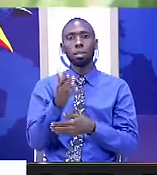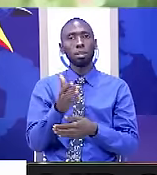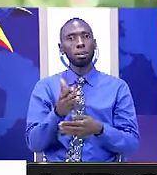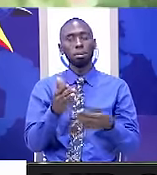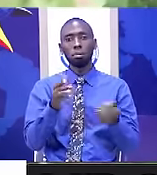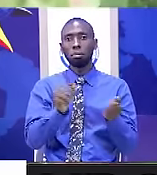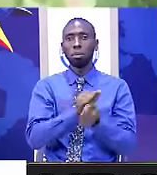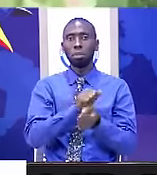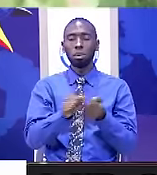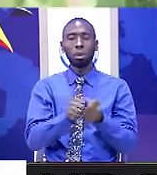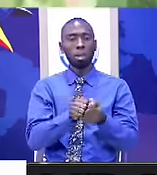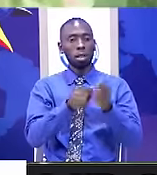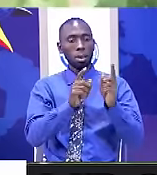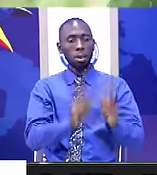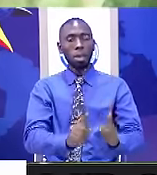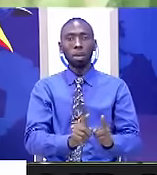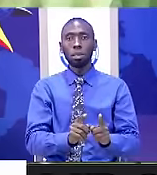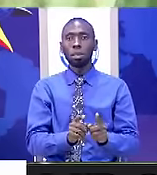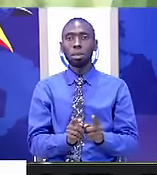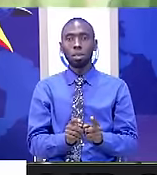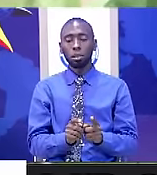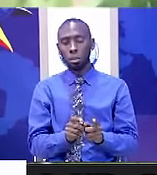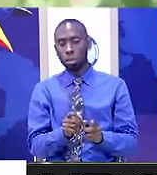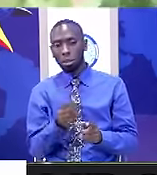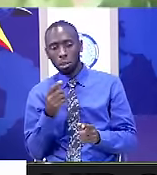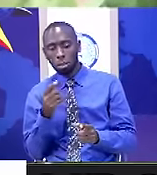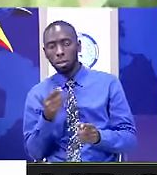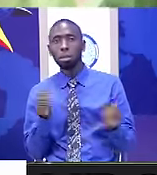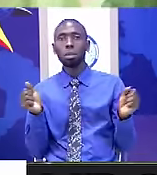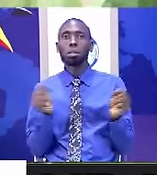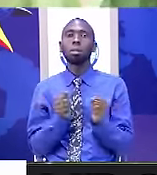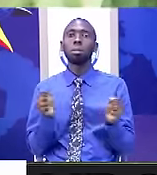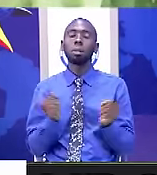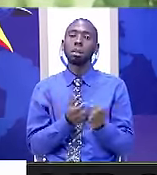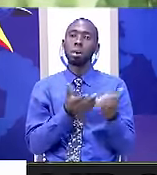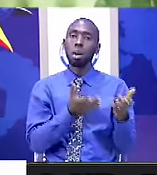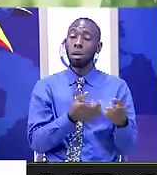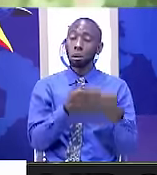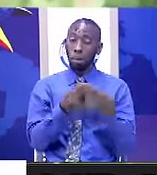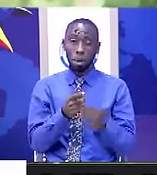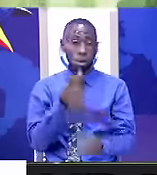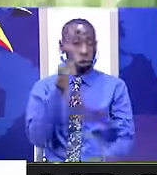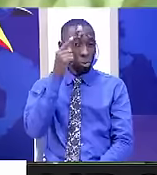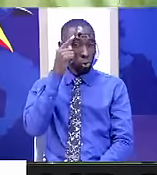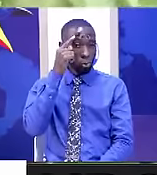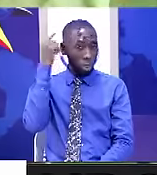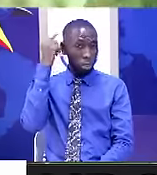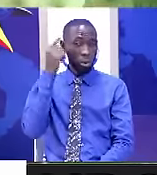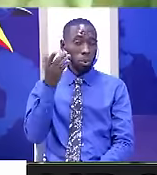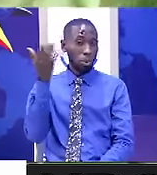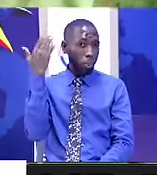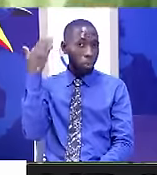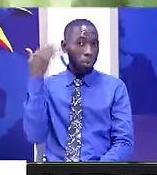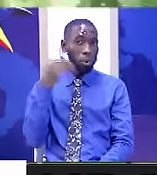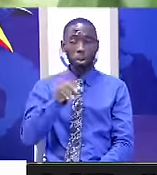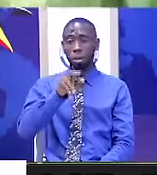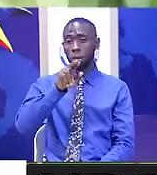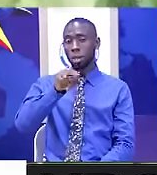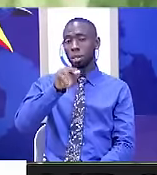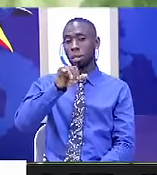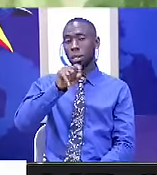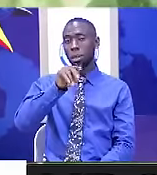find it and there is a disease. And compared to the original Nyasaland coffee, which